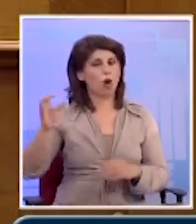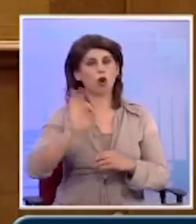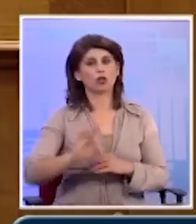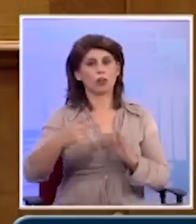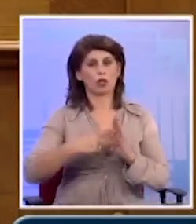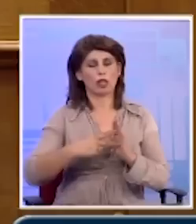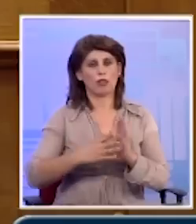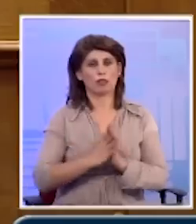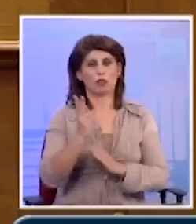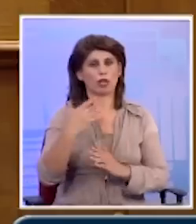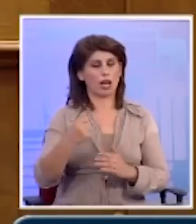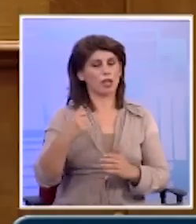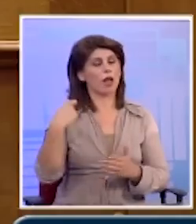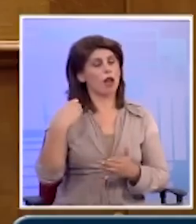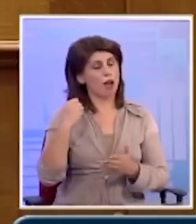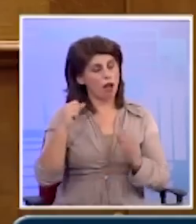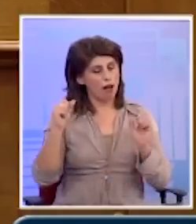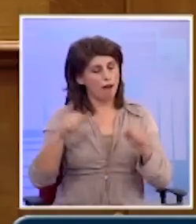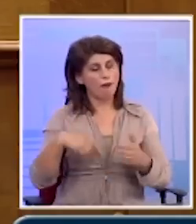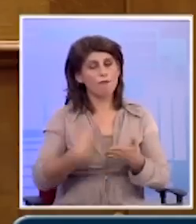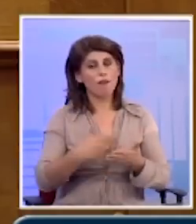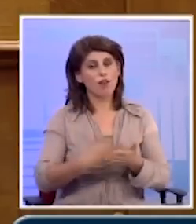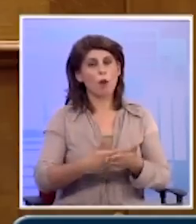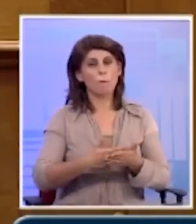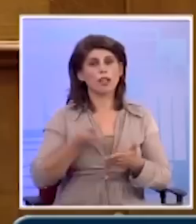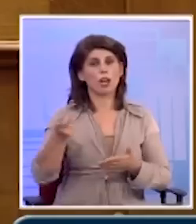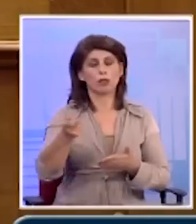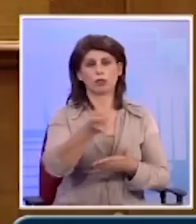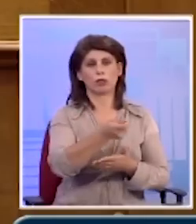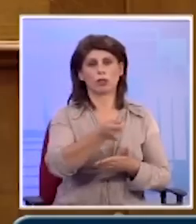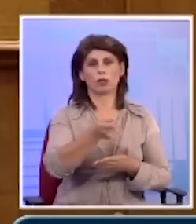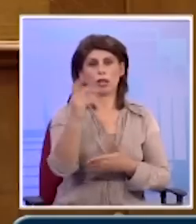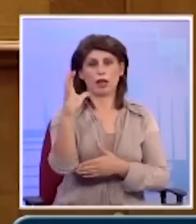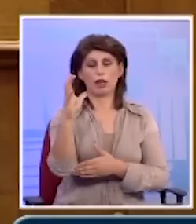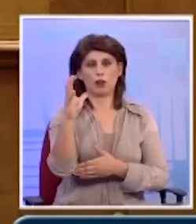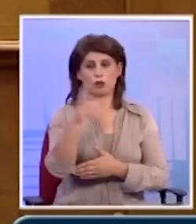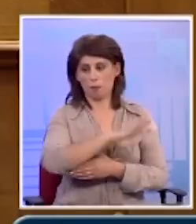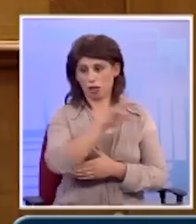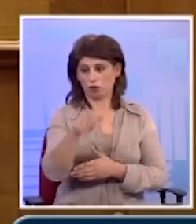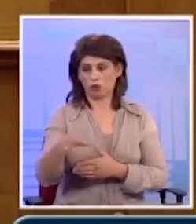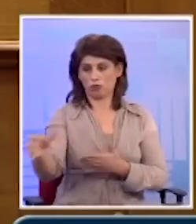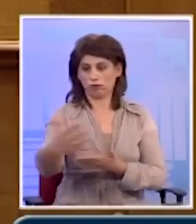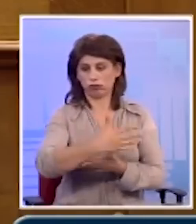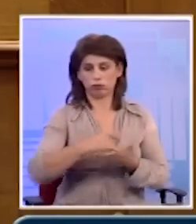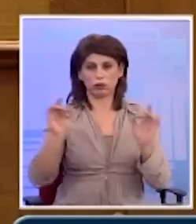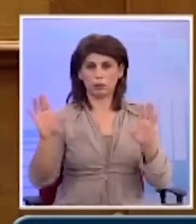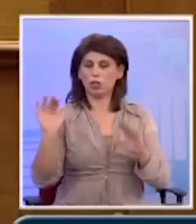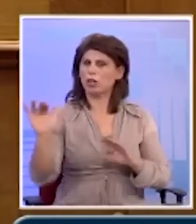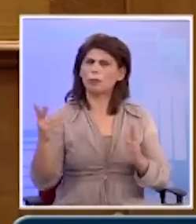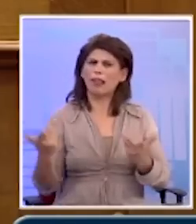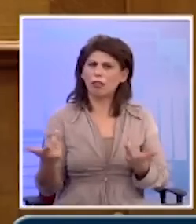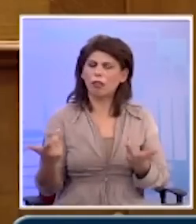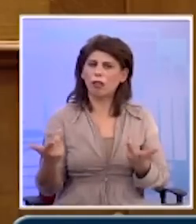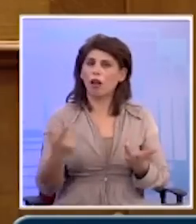είχε απαντήσει ότι υπάρχουν βεβαιωμένες οφειλές των καναλιών. Προφανώς δεν είχε εισπραχθεί τίποτα από τότε και το ερώτημα είναι γιατί. Θα σας